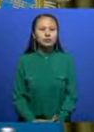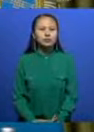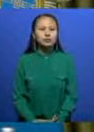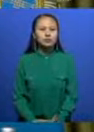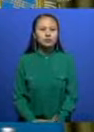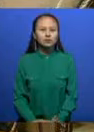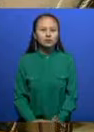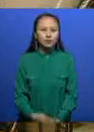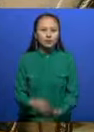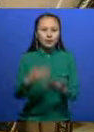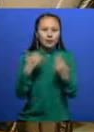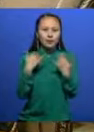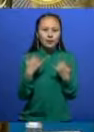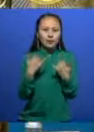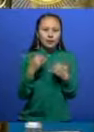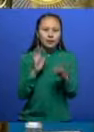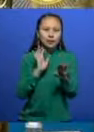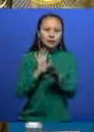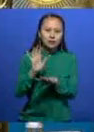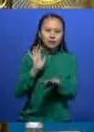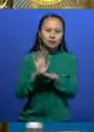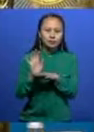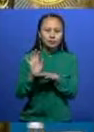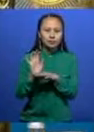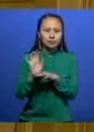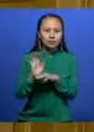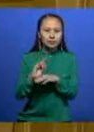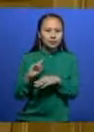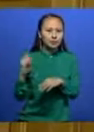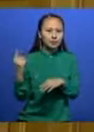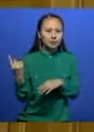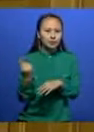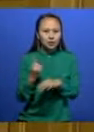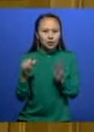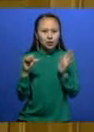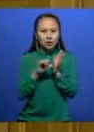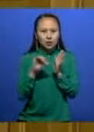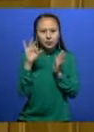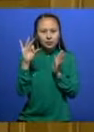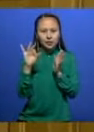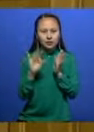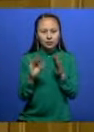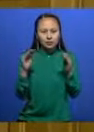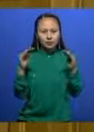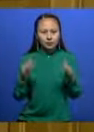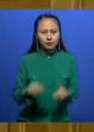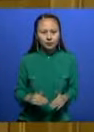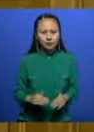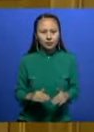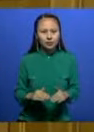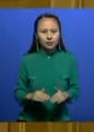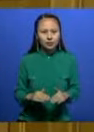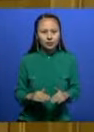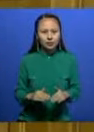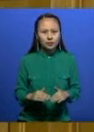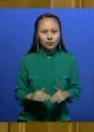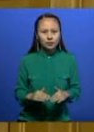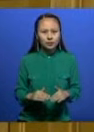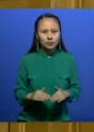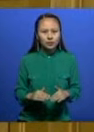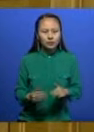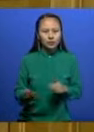Қазір импорт биыл Нұрсұлтан әбішұлы бірінші рет 6%-ға төмендеді. Ал кедендік одақ өткен